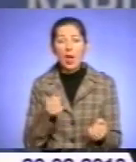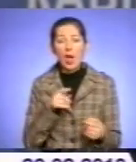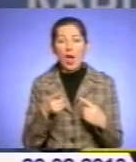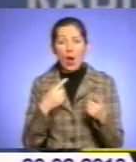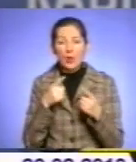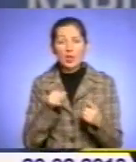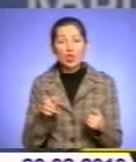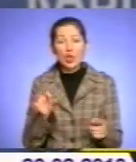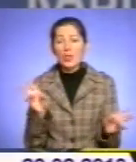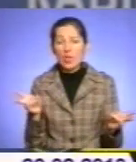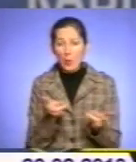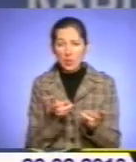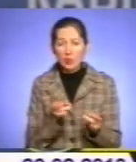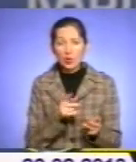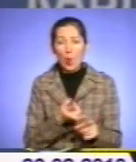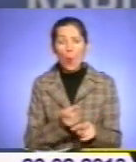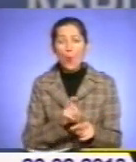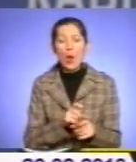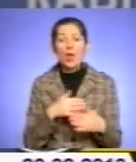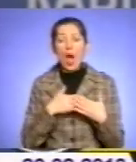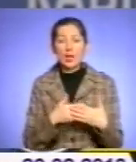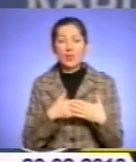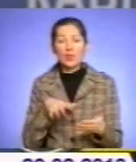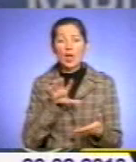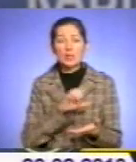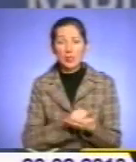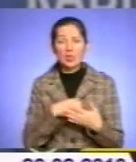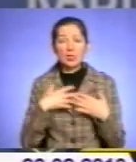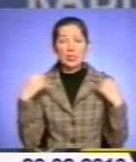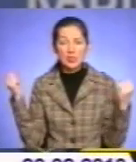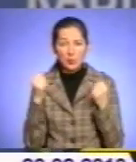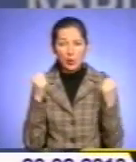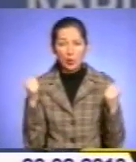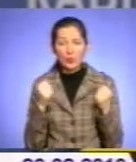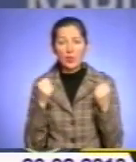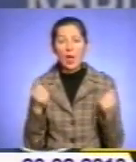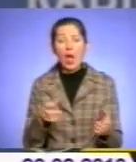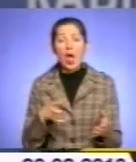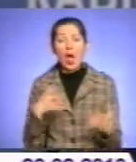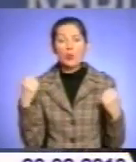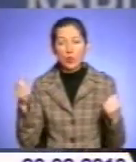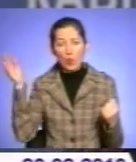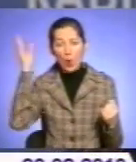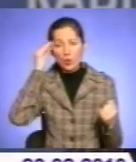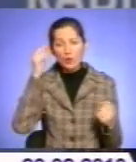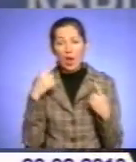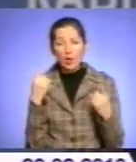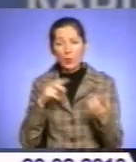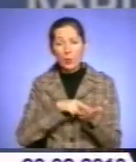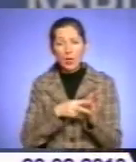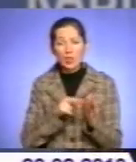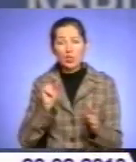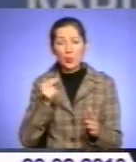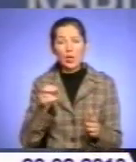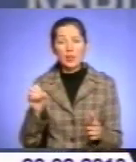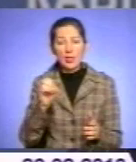щоб більш активно займалося відомство спортом. І що спортом, учитывая огромные плани і на чемпіонат Європи по